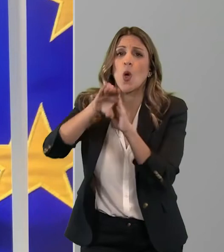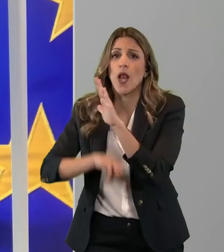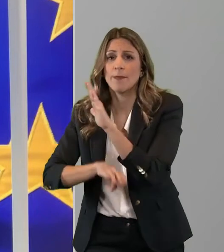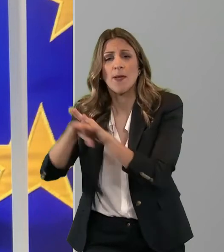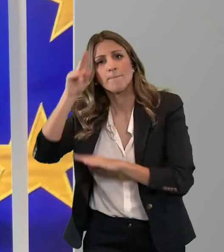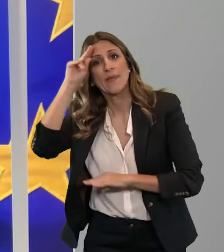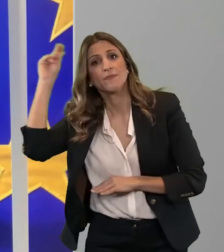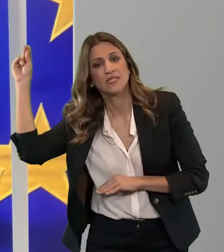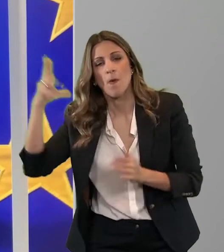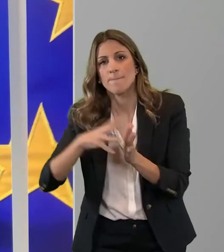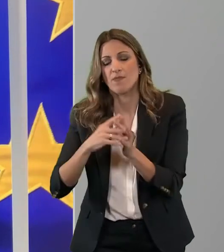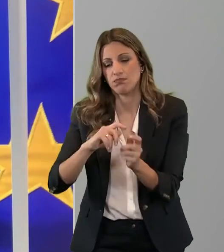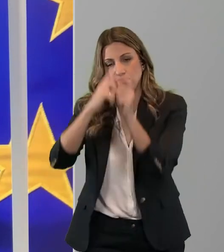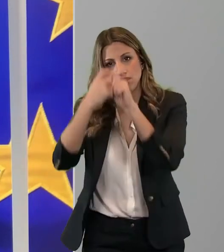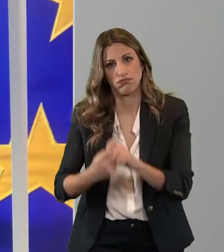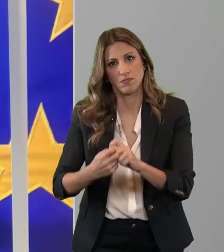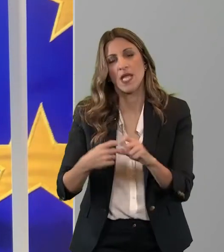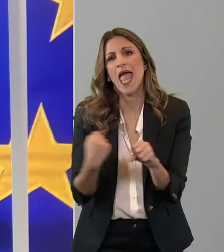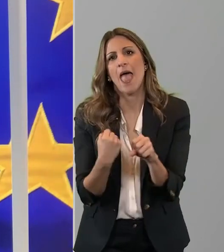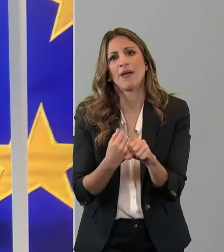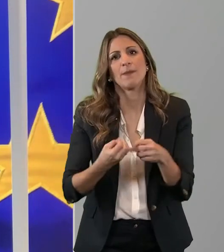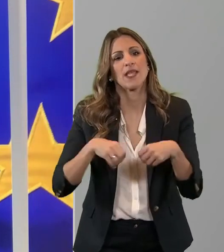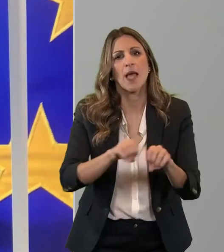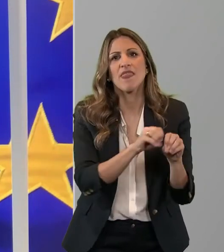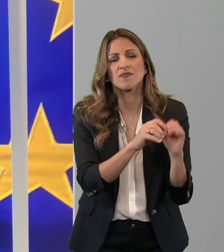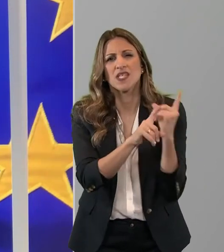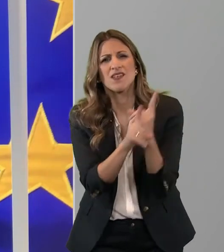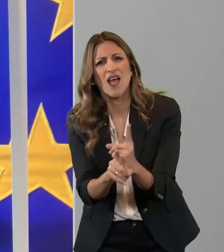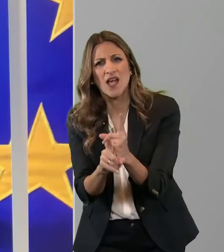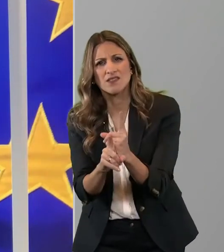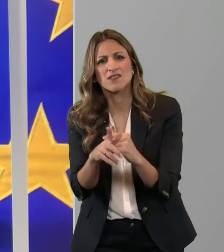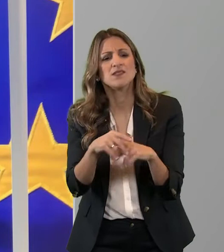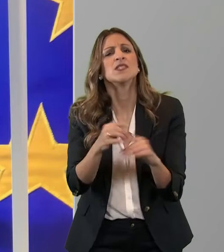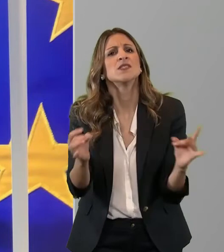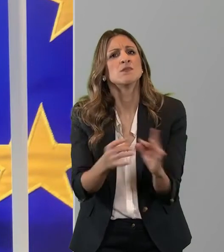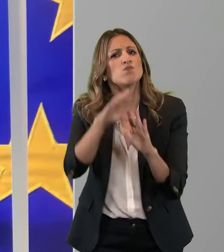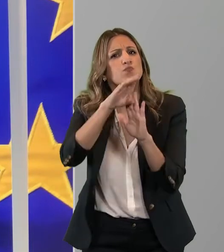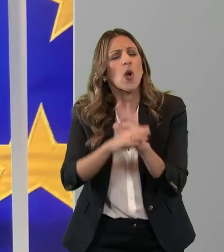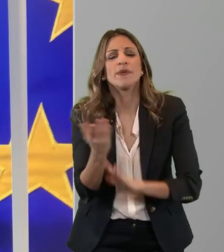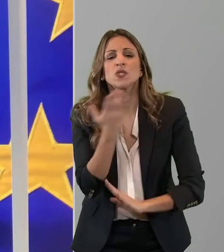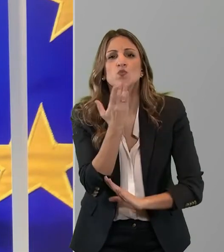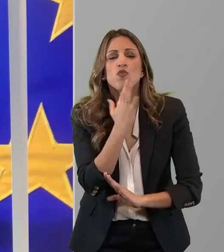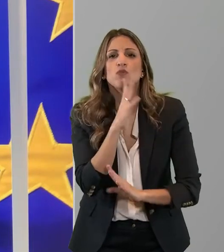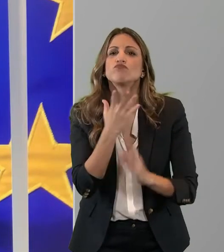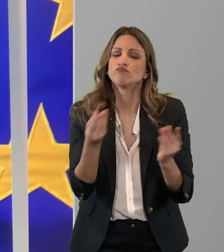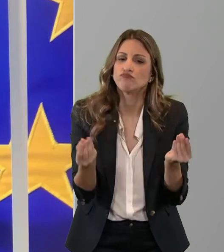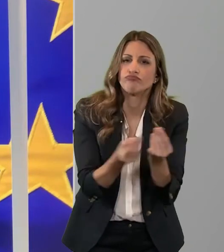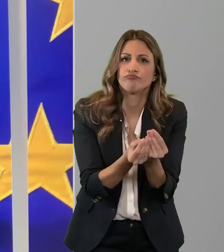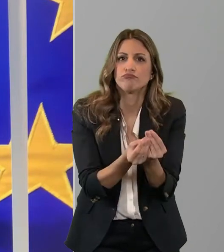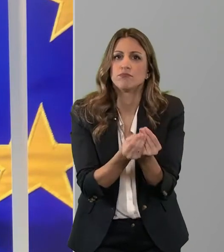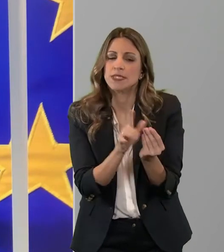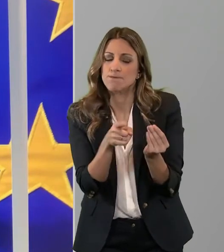Για παράδειγμα, η μεταρρύθμιση της επαγγελματικής εκπαίδευσης και της κατάρτισης θα φέρει αυτά τα προγράμματα σπουδών πιο κοντά στις ανάγκες της